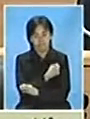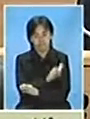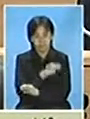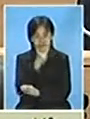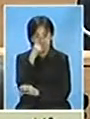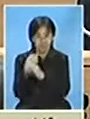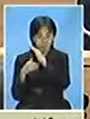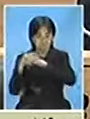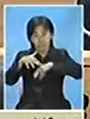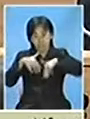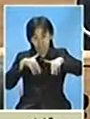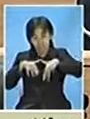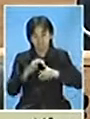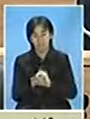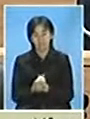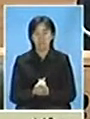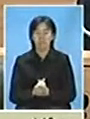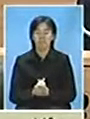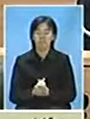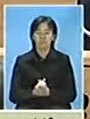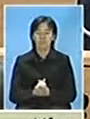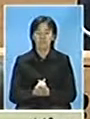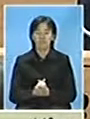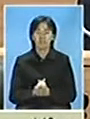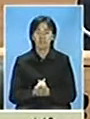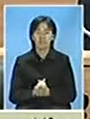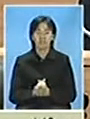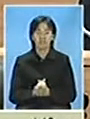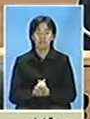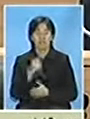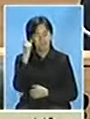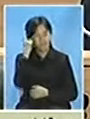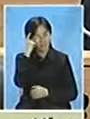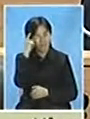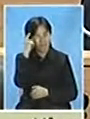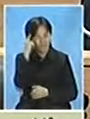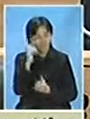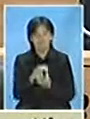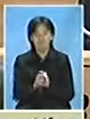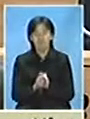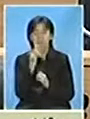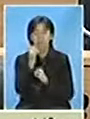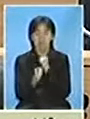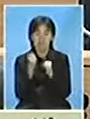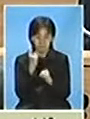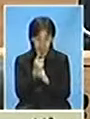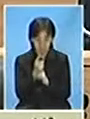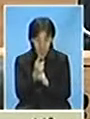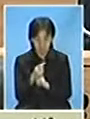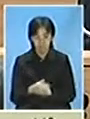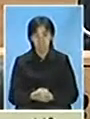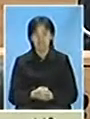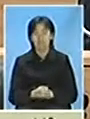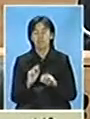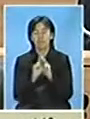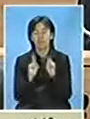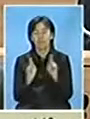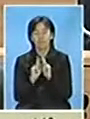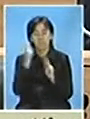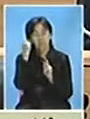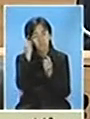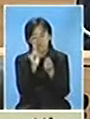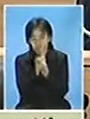ยเนี่ยครับกว่าจะเข้าที่เข้าทางครับท่านประธาน1ปีกรรมการกว่าจะรู้จัก